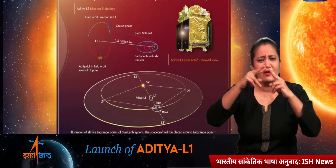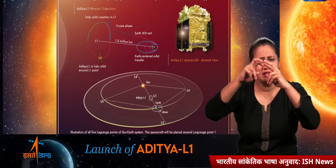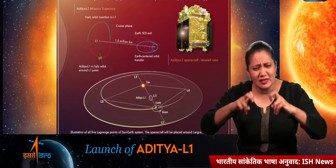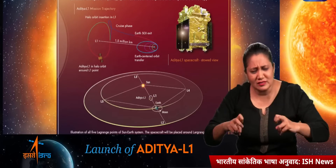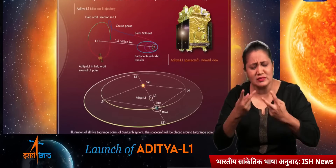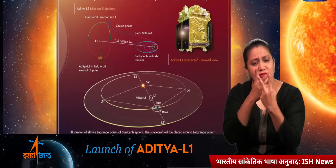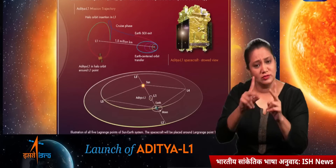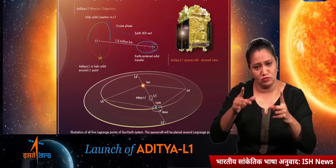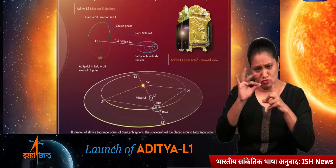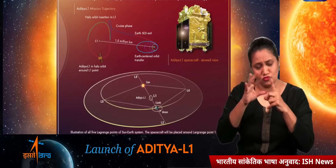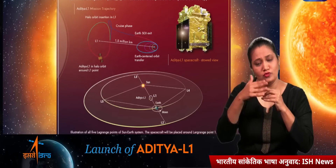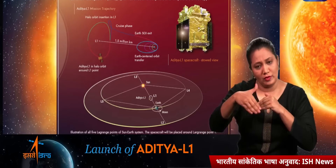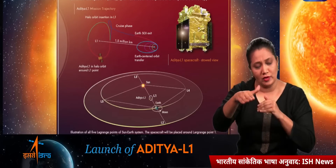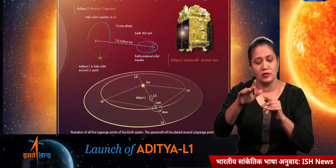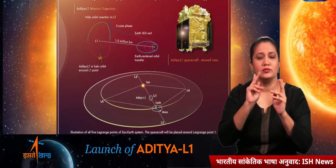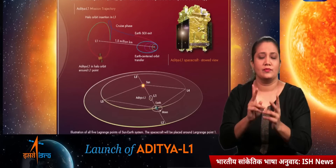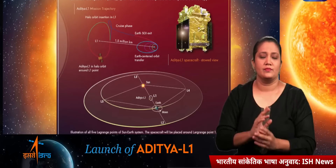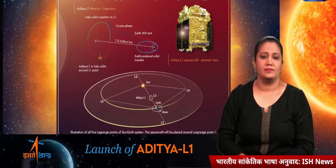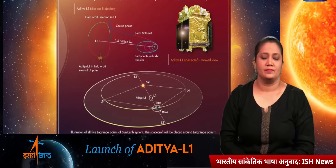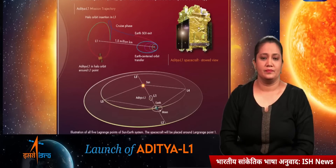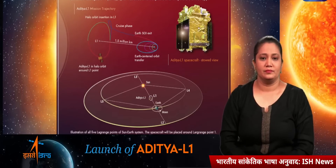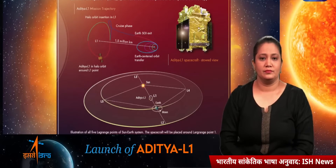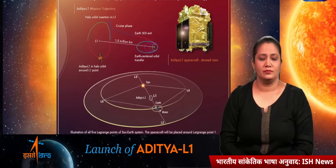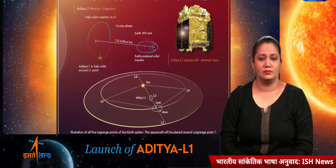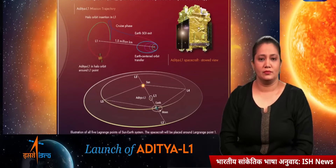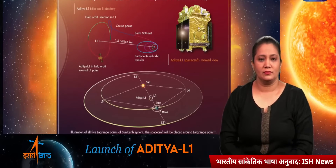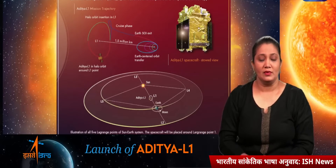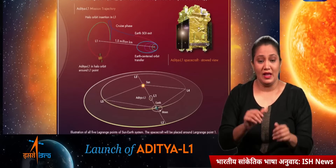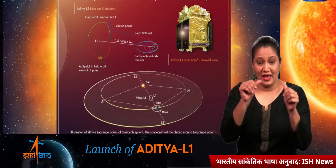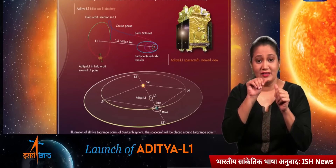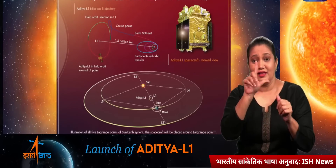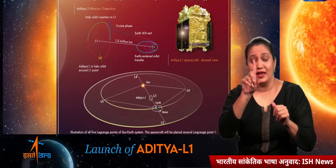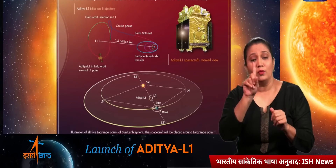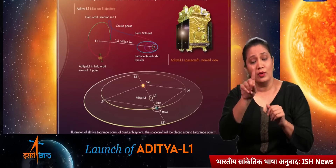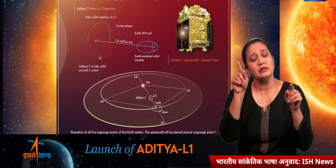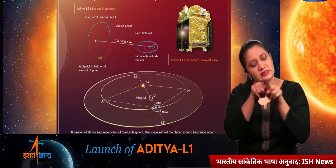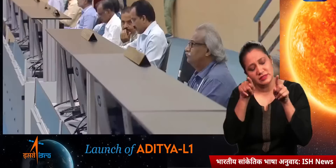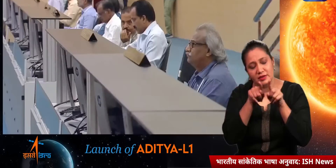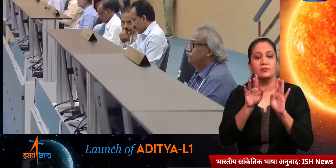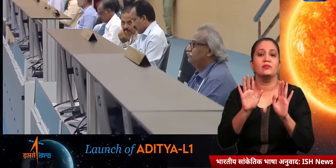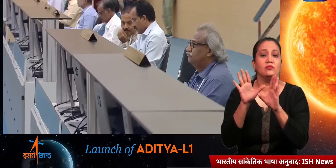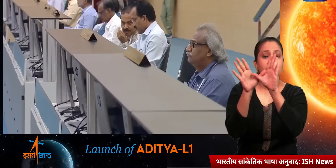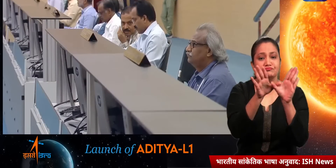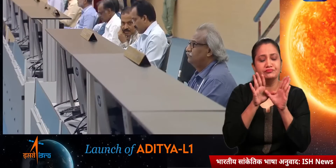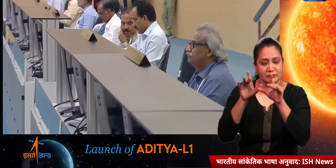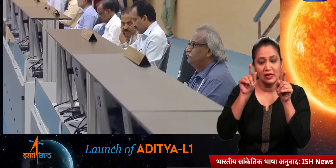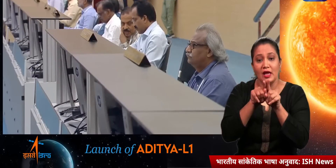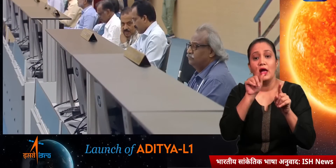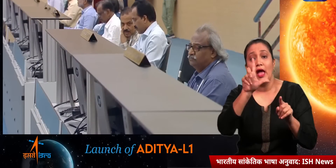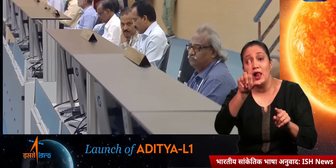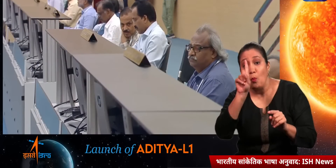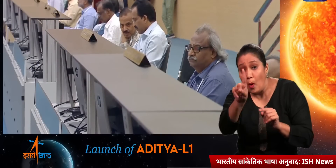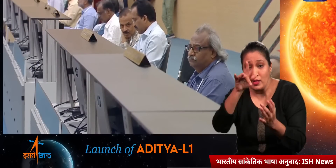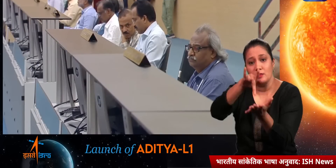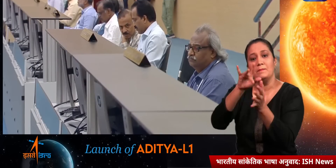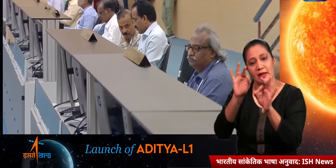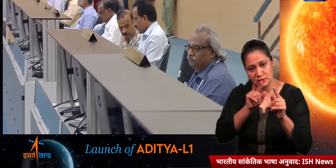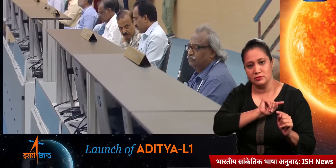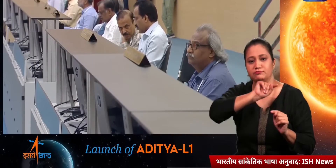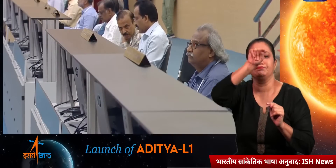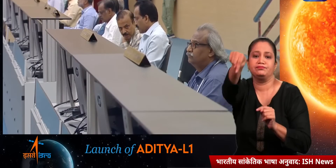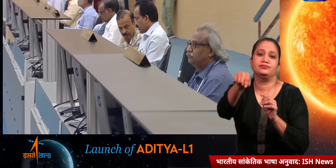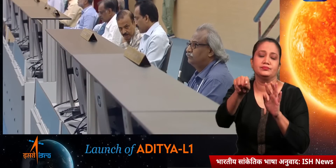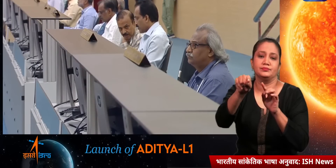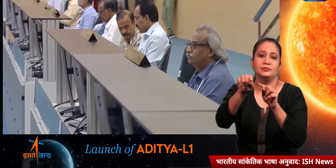अध्ययन के लिए बनाए रखा जा सकता है। आदित्य L1 उपग्रह को भी ऐसे ही लैग्रेंज पॉइंट 1 पर स्थापित किया जा रहा